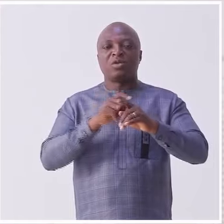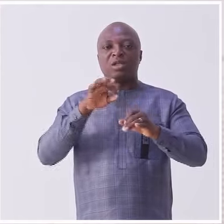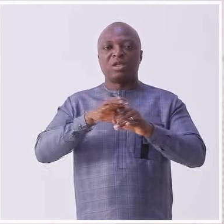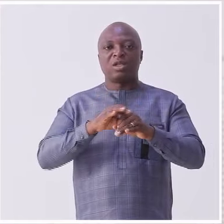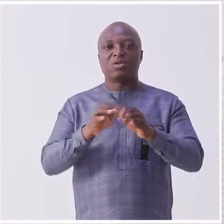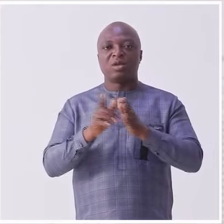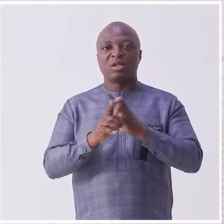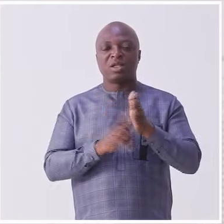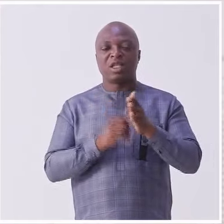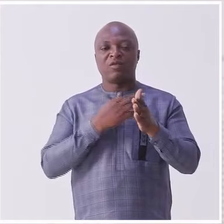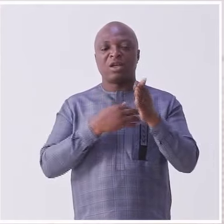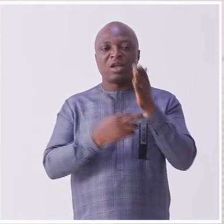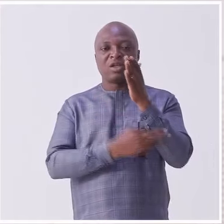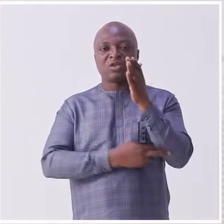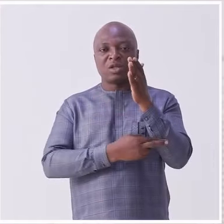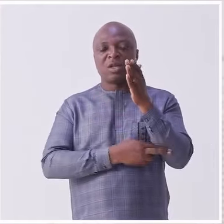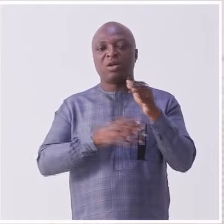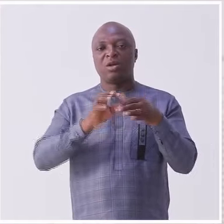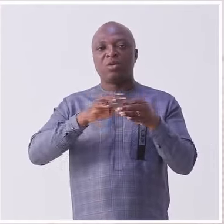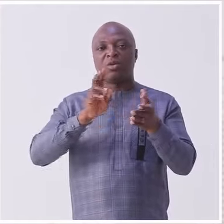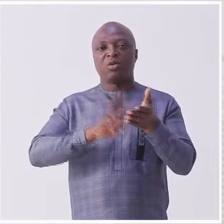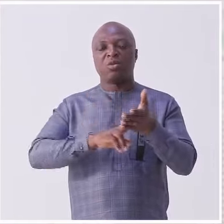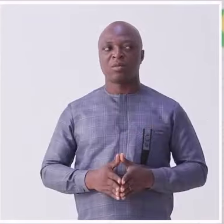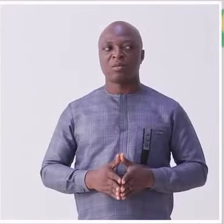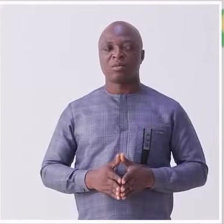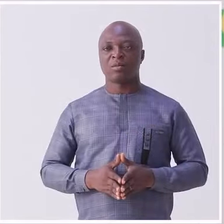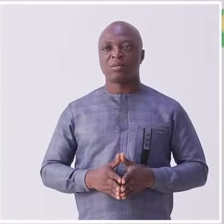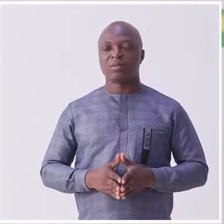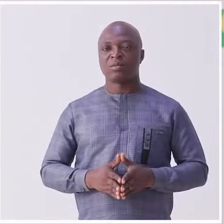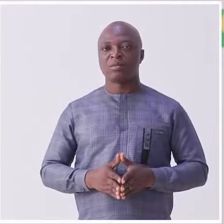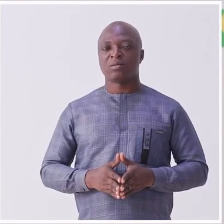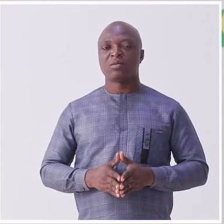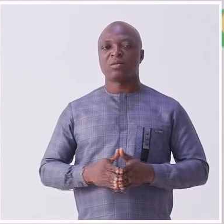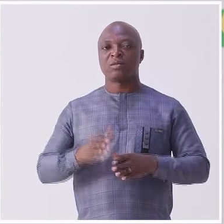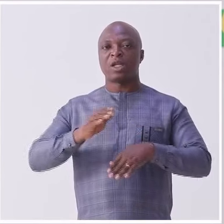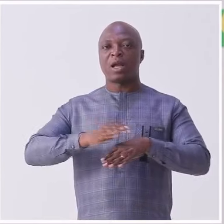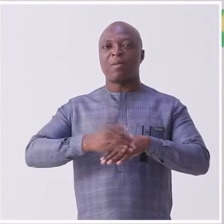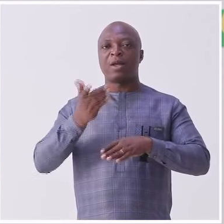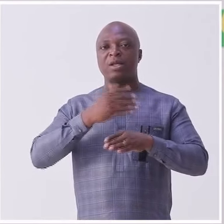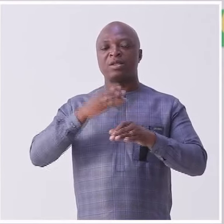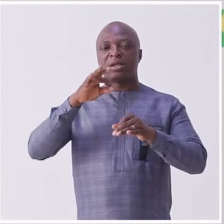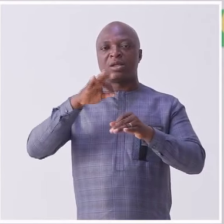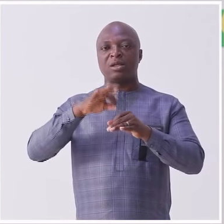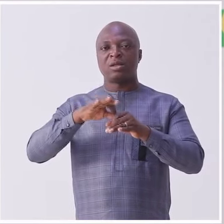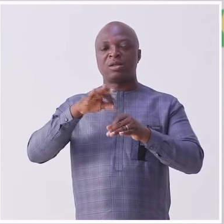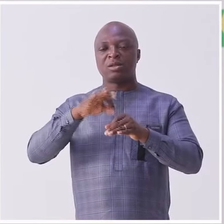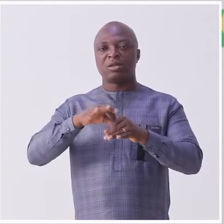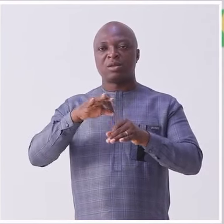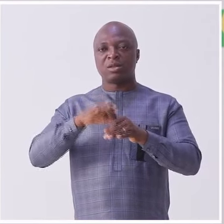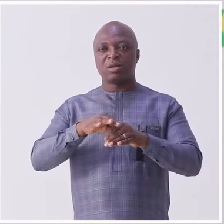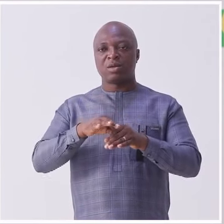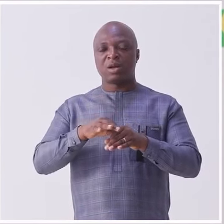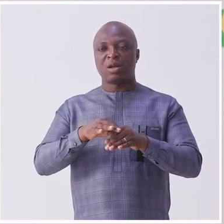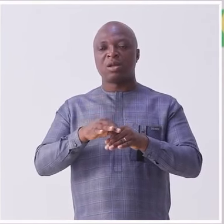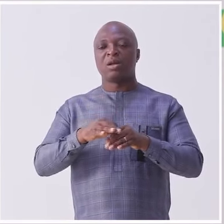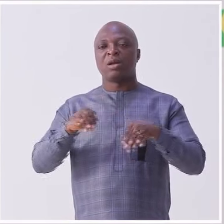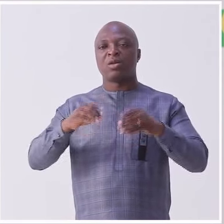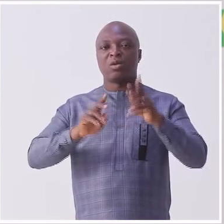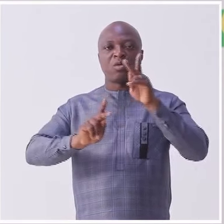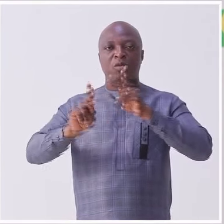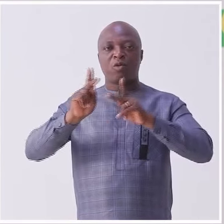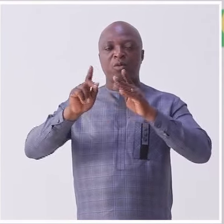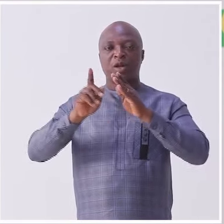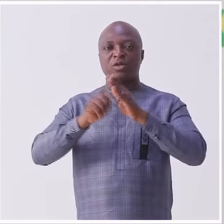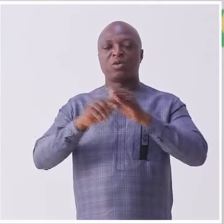élections législatives et régionales de 2024. Après ces échéances électorales qui donnent aux